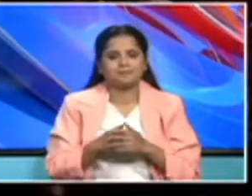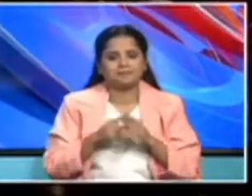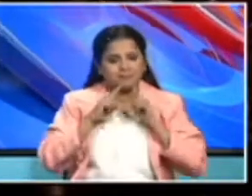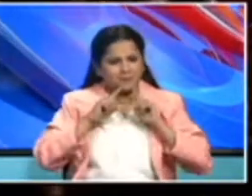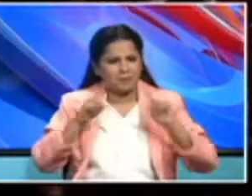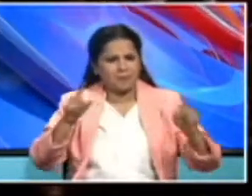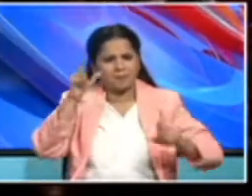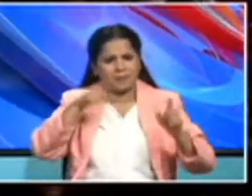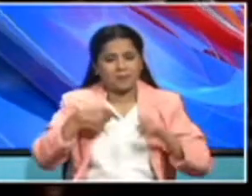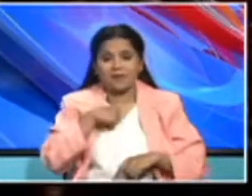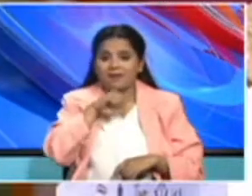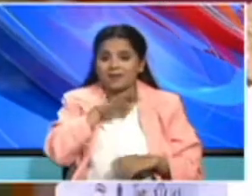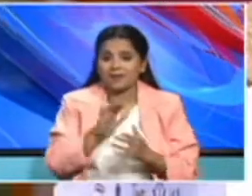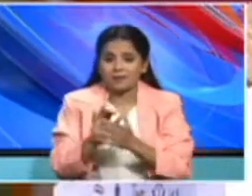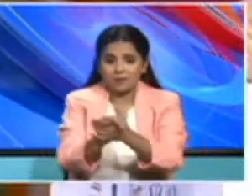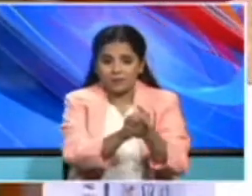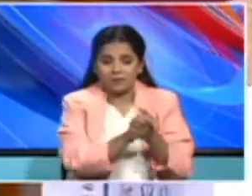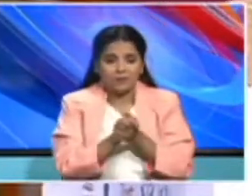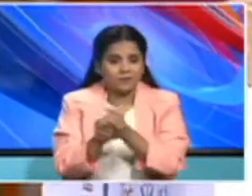मेरे युवा मित्रों,